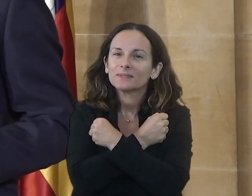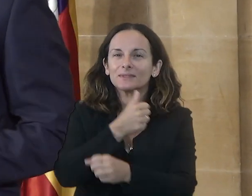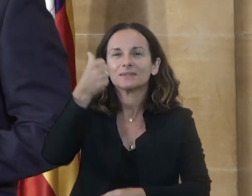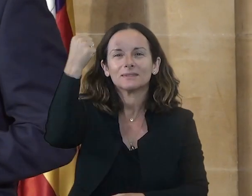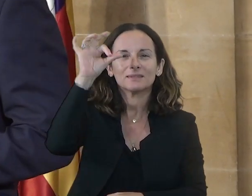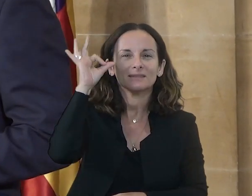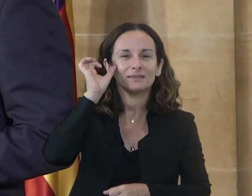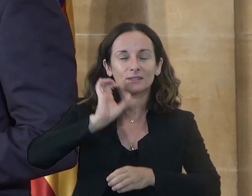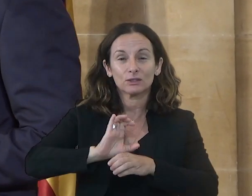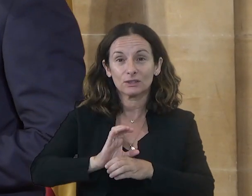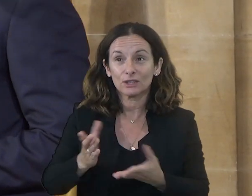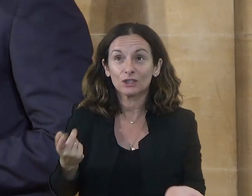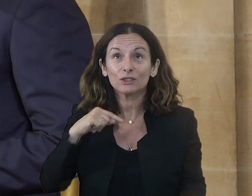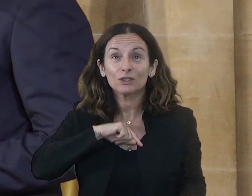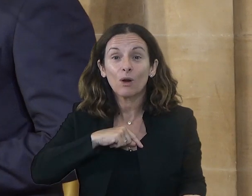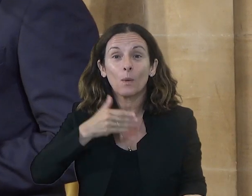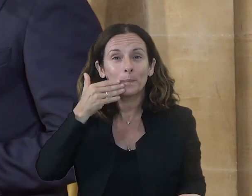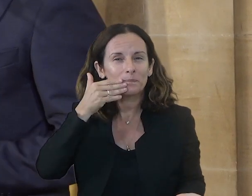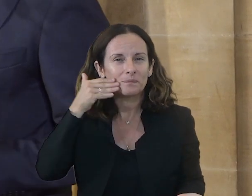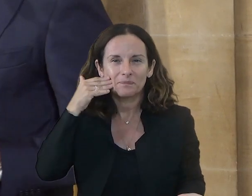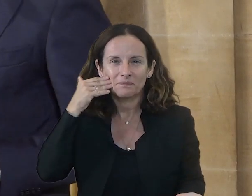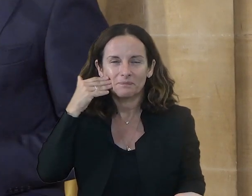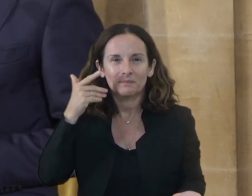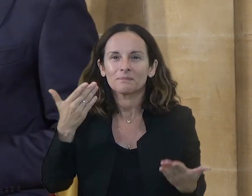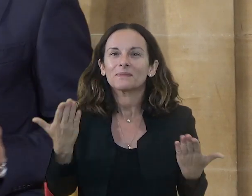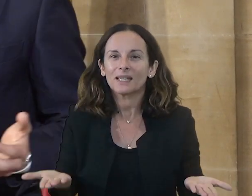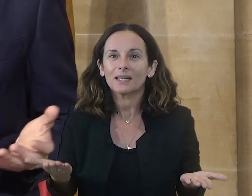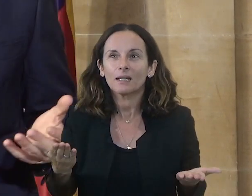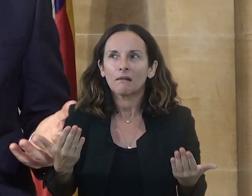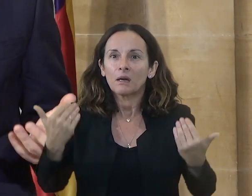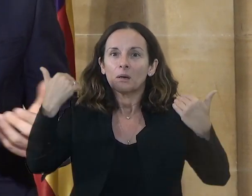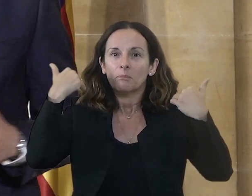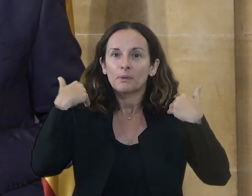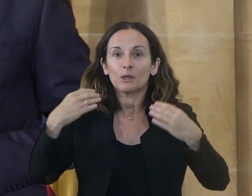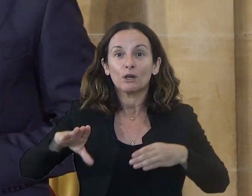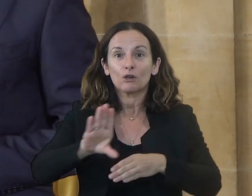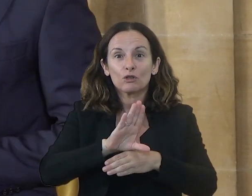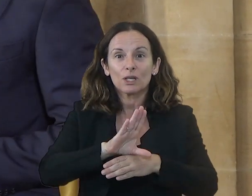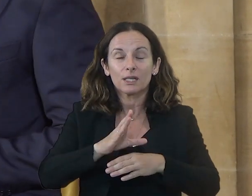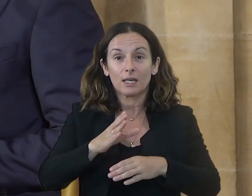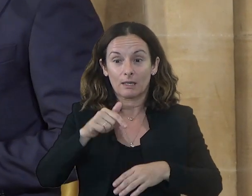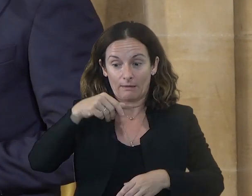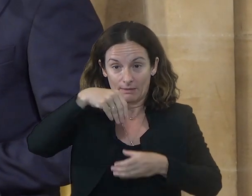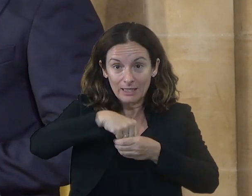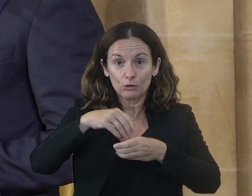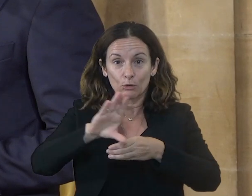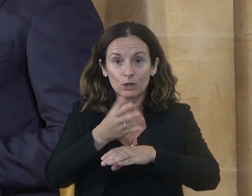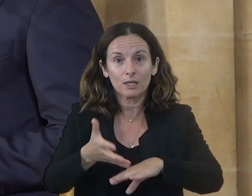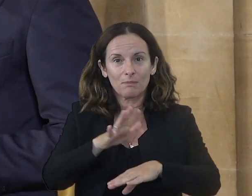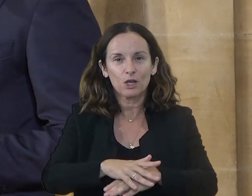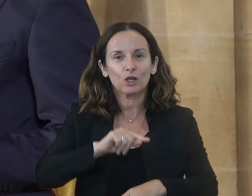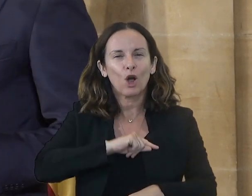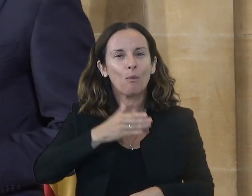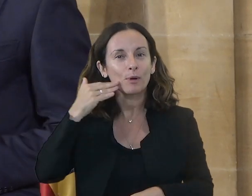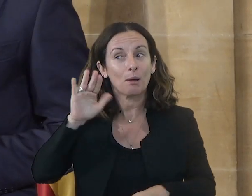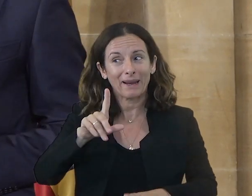Estimats consellers i estimades conselleres, és un honor i un privilegi ser conseller executiu d'aquesta institució.